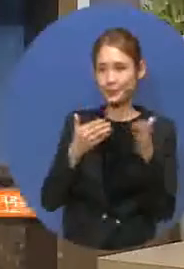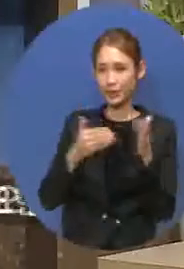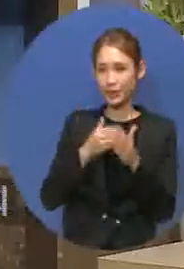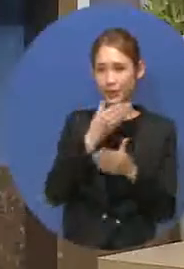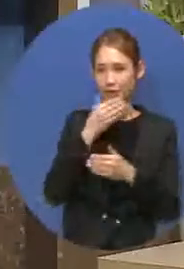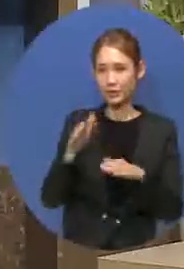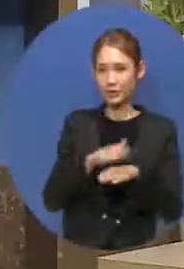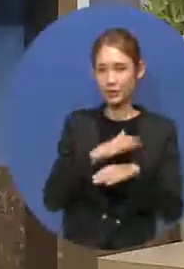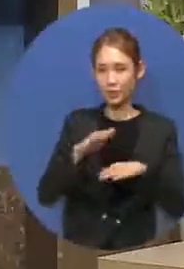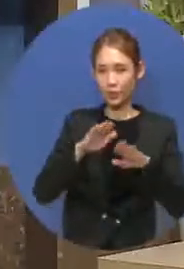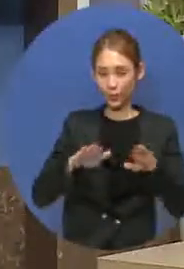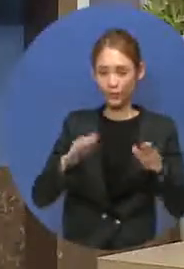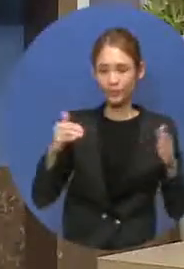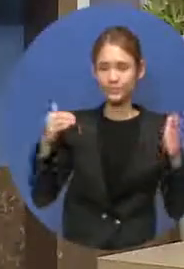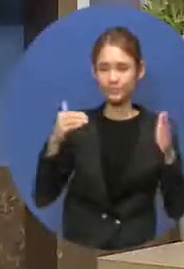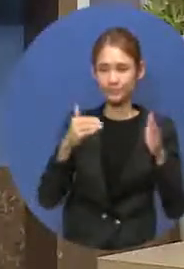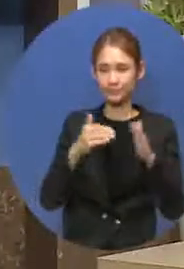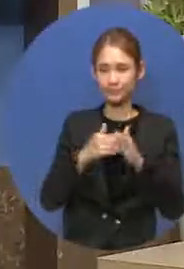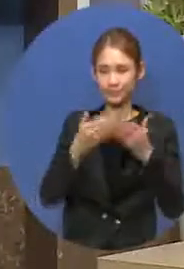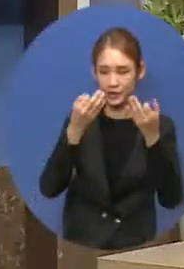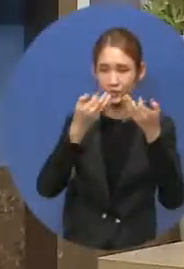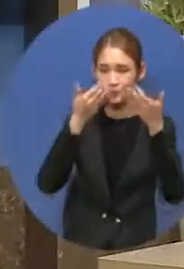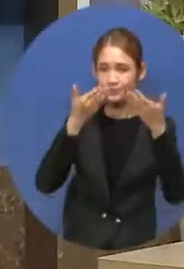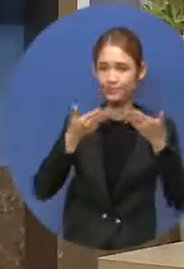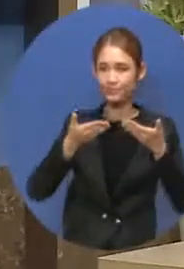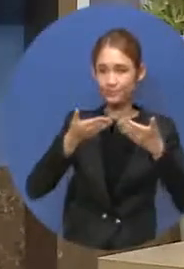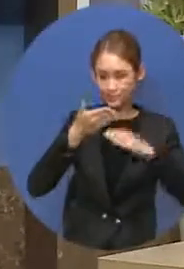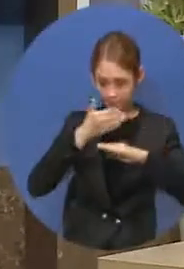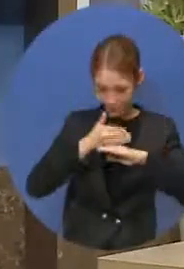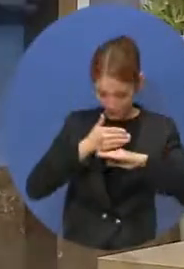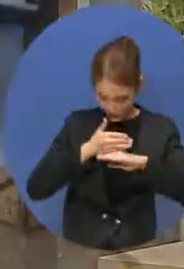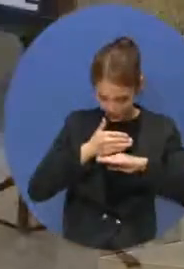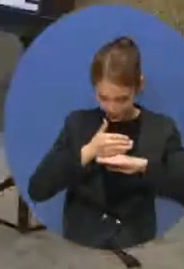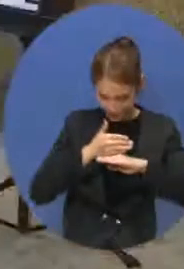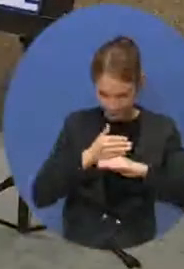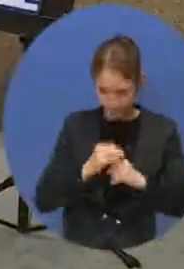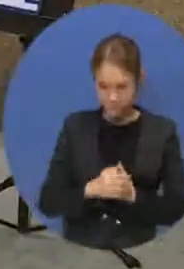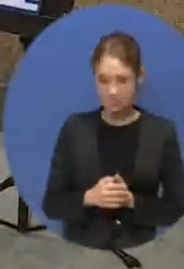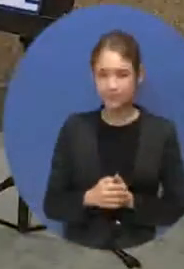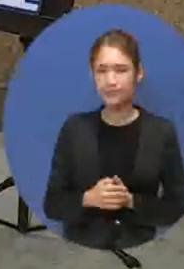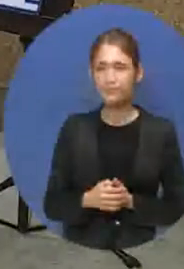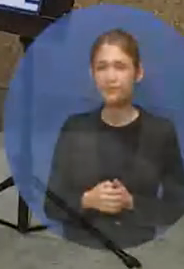행복나눔 지킴이 오늘은 여기까지입니다. 시청해주신 여러분 고맙습니다.